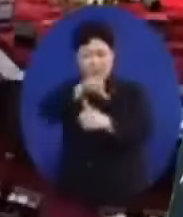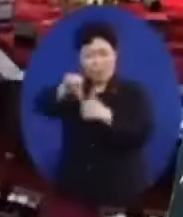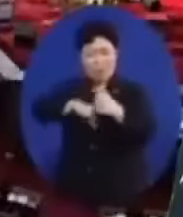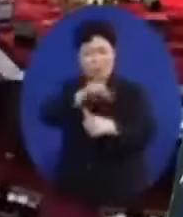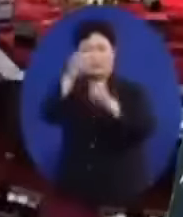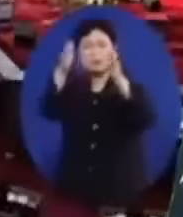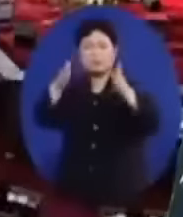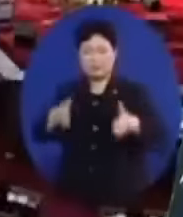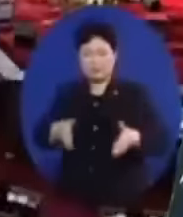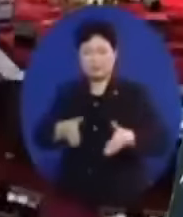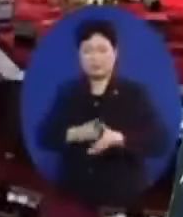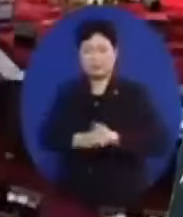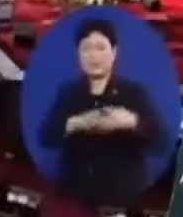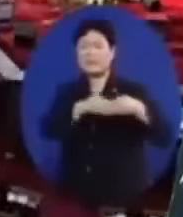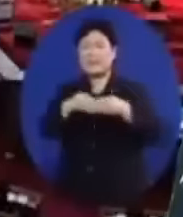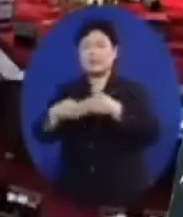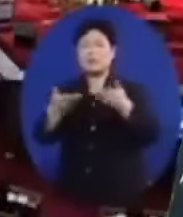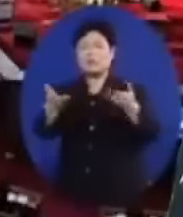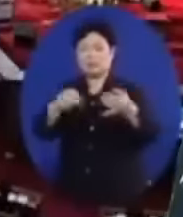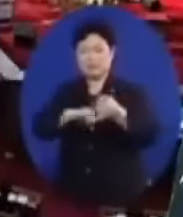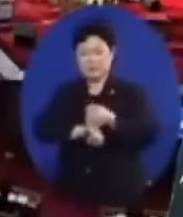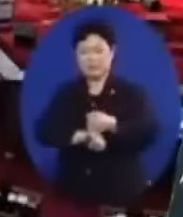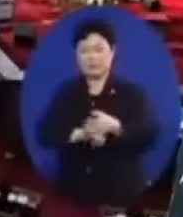통하여 인도해 주시는 것입니다.